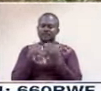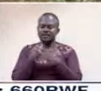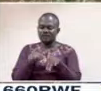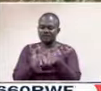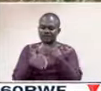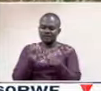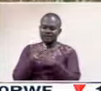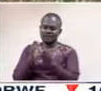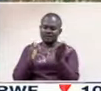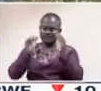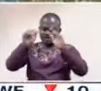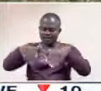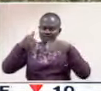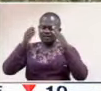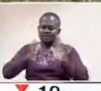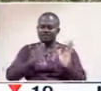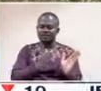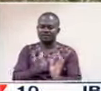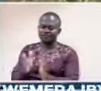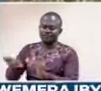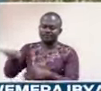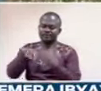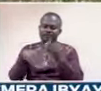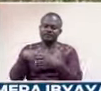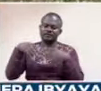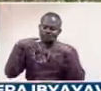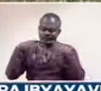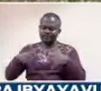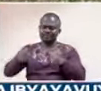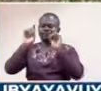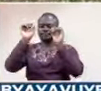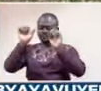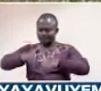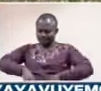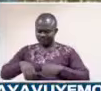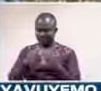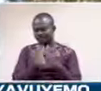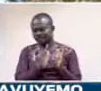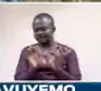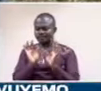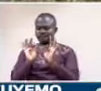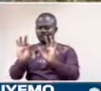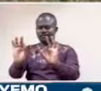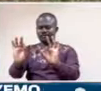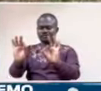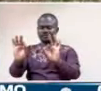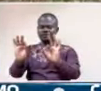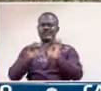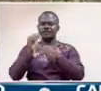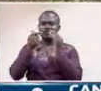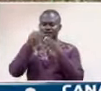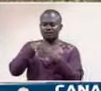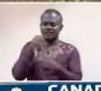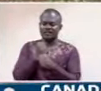ko badutunganyiriza iki gishanga, abayobozi barabitambutsa biratambuka, igishanga baragitunganya, tubonamo